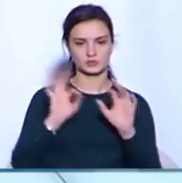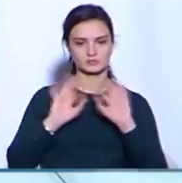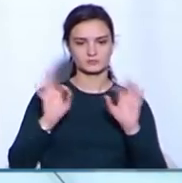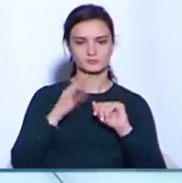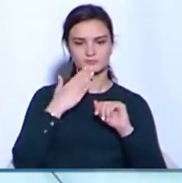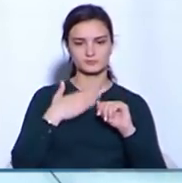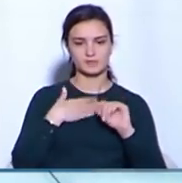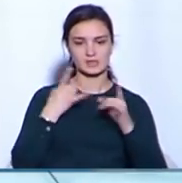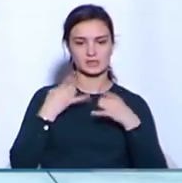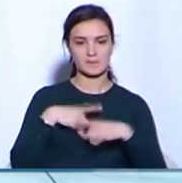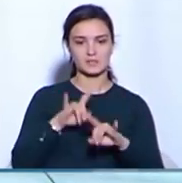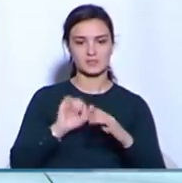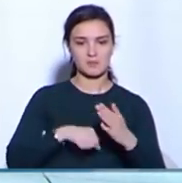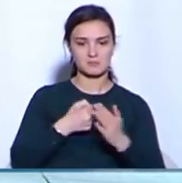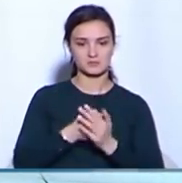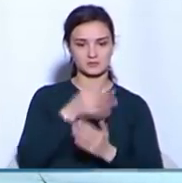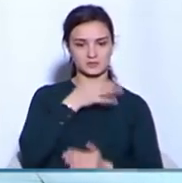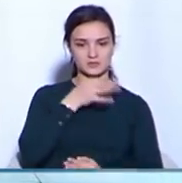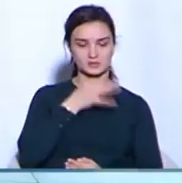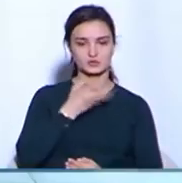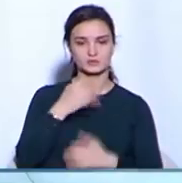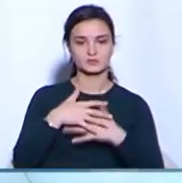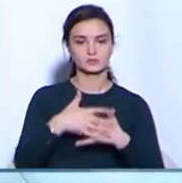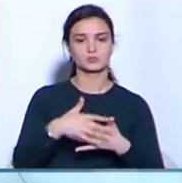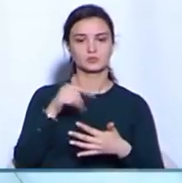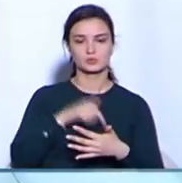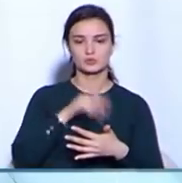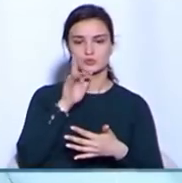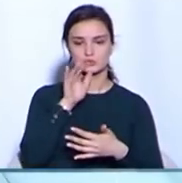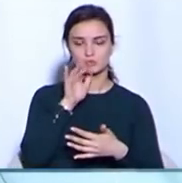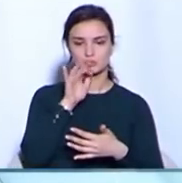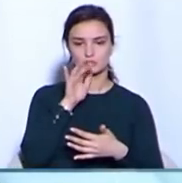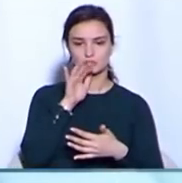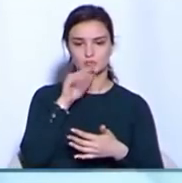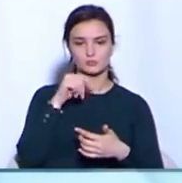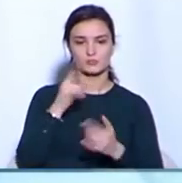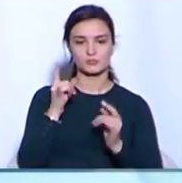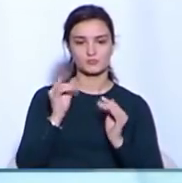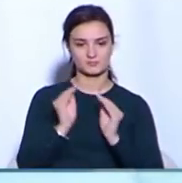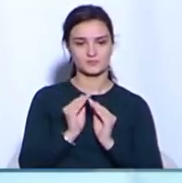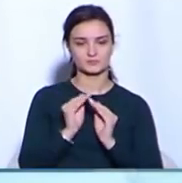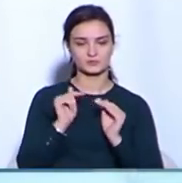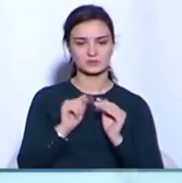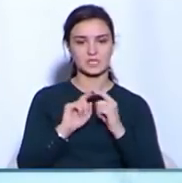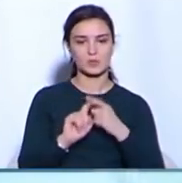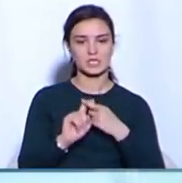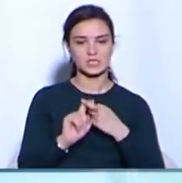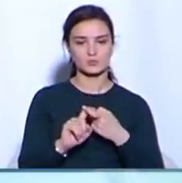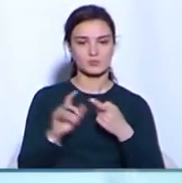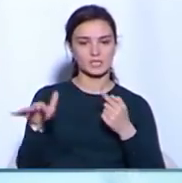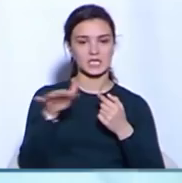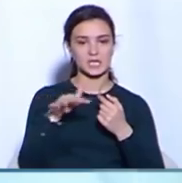გვილაპარაკია, დაბადებამდეც ჯერ კიდე მუცლადყოფნის პერიოდში ნაყოფის დამოკიდებულება